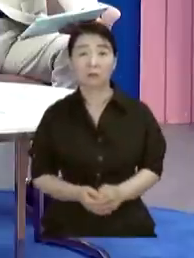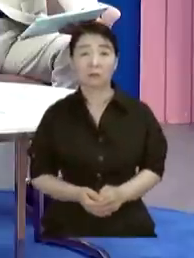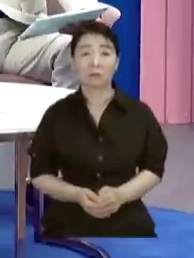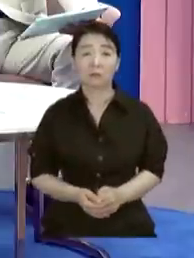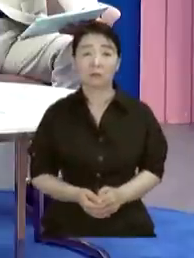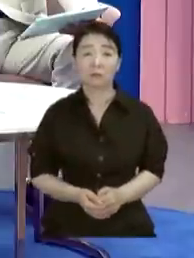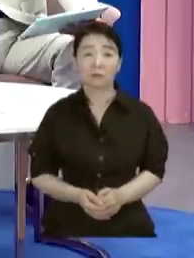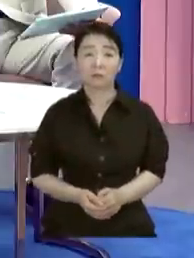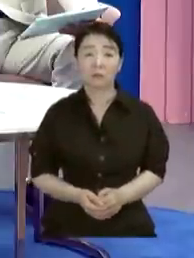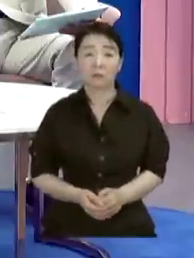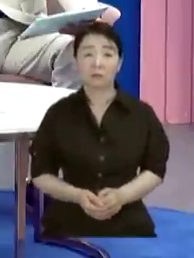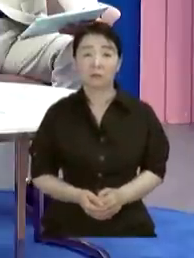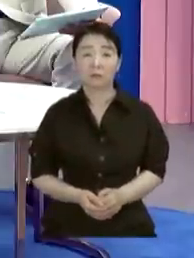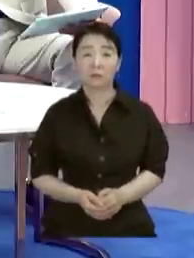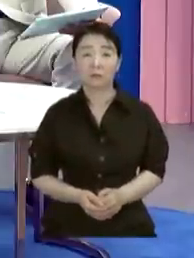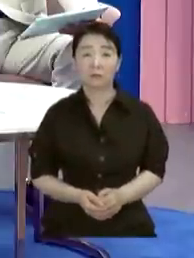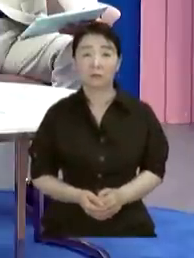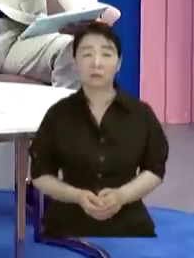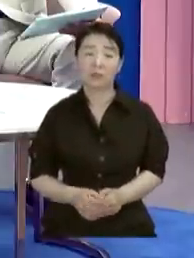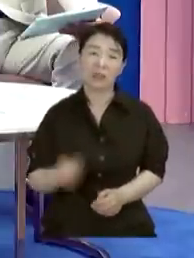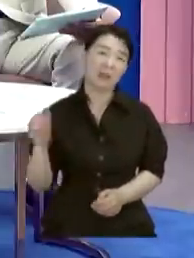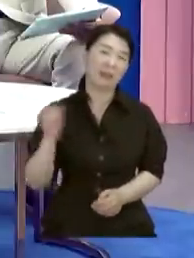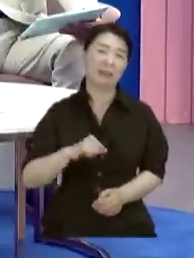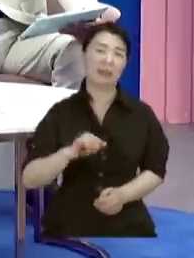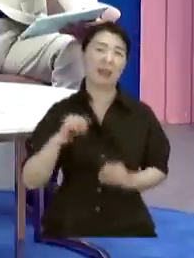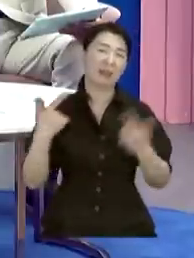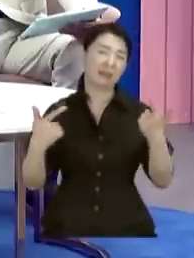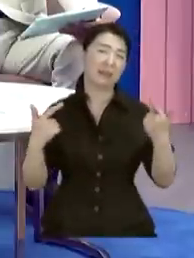거예요. 그래서 또